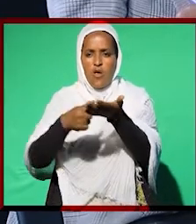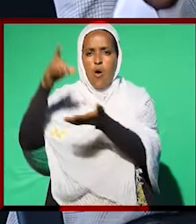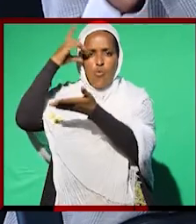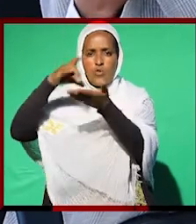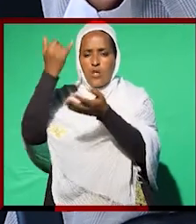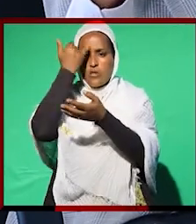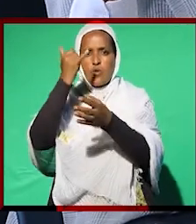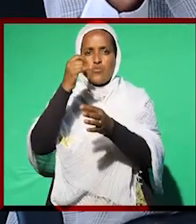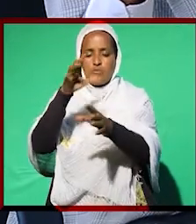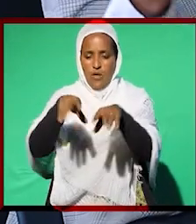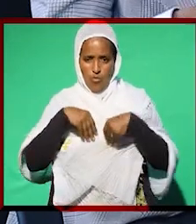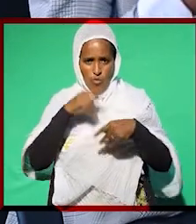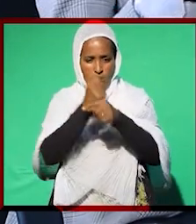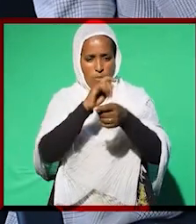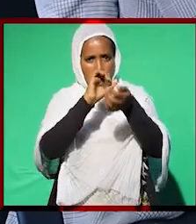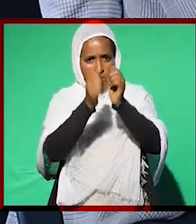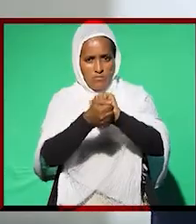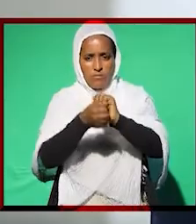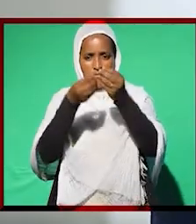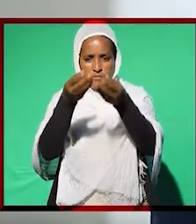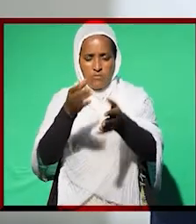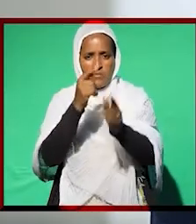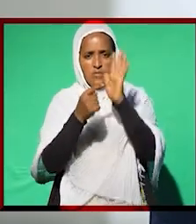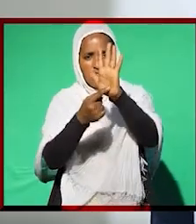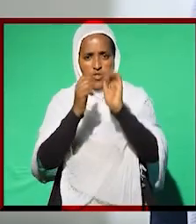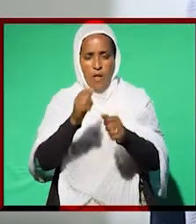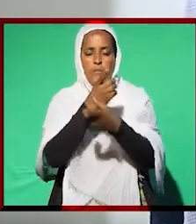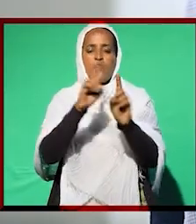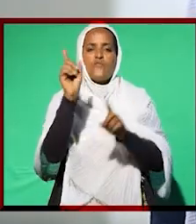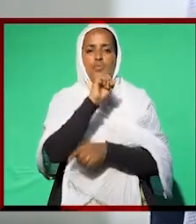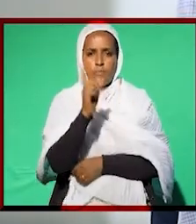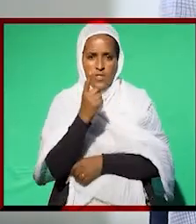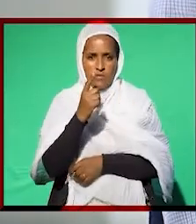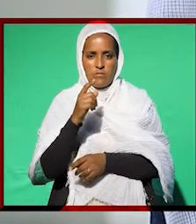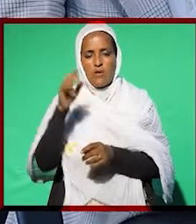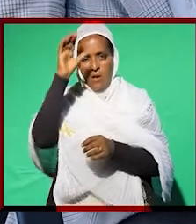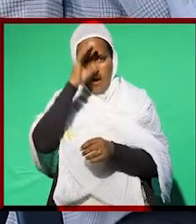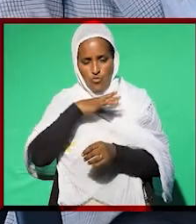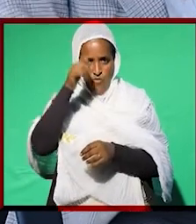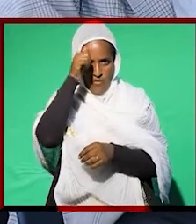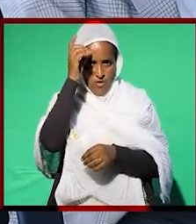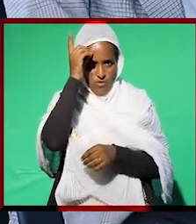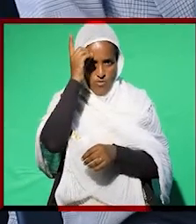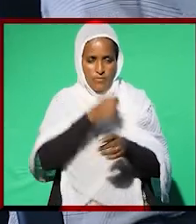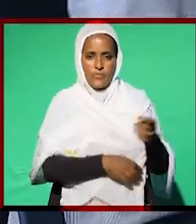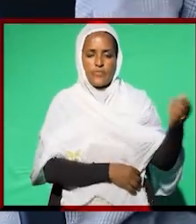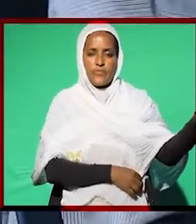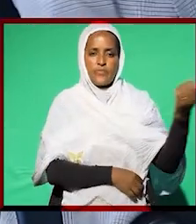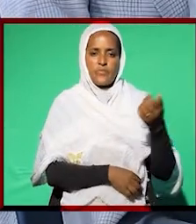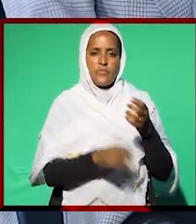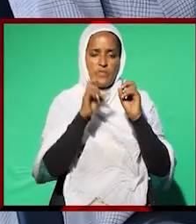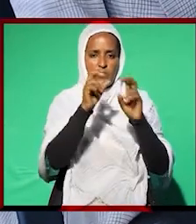ቢጽፍ ያ ኮሌጅ ሀሳቡን ተቀብሎ ተገብሯል ወይ? መጨረሻ መፍትሄው ምን መሆን አለበት የሚለው ነው የምናነሳው። የምንጀምረው ከአቶ ፋንታውን ዋቄ ነው። እሺ።